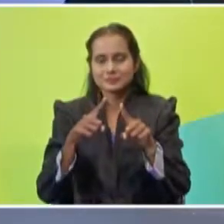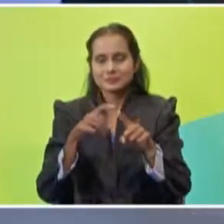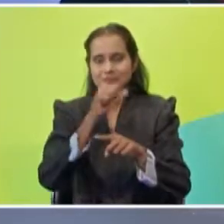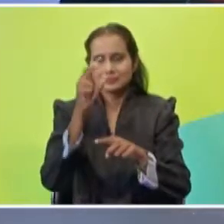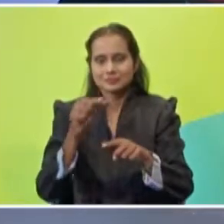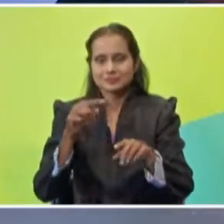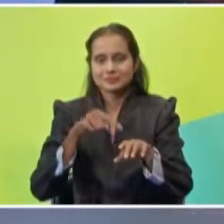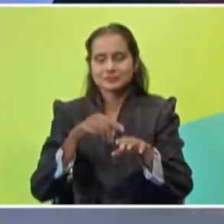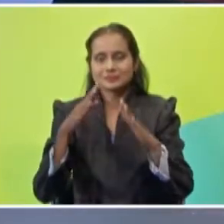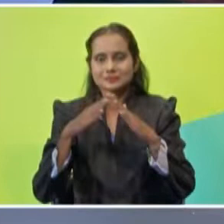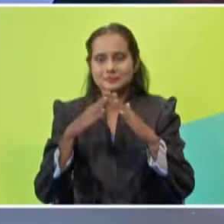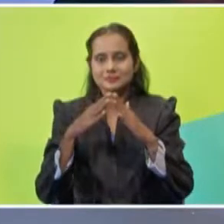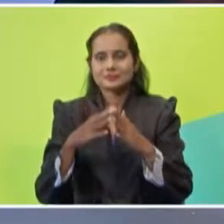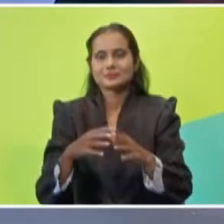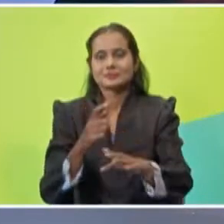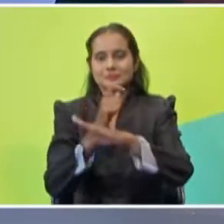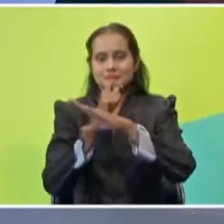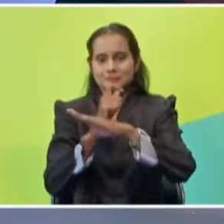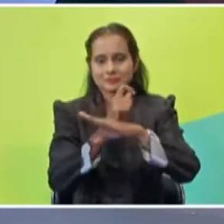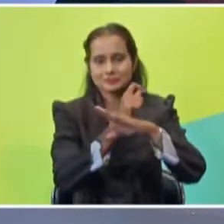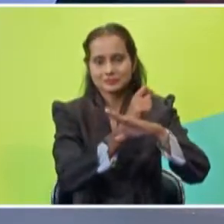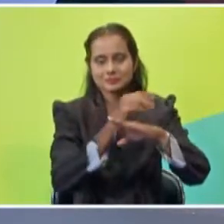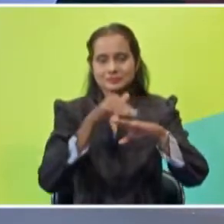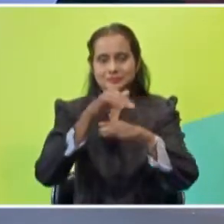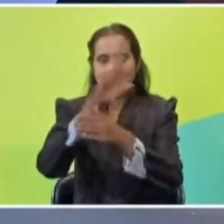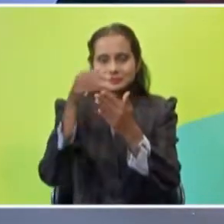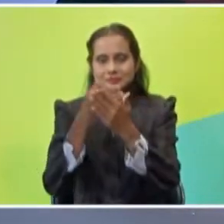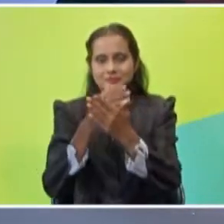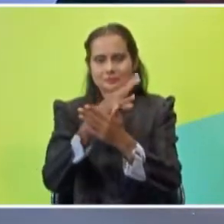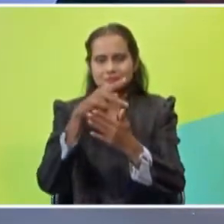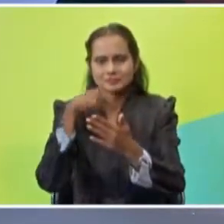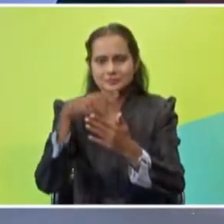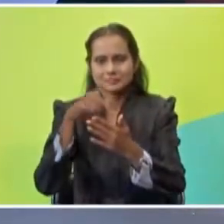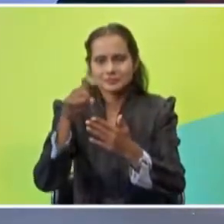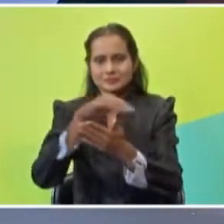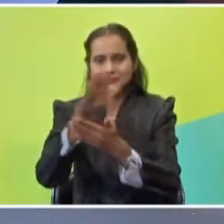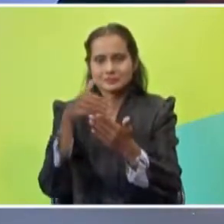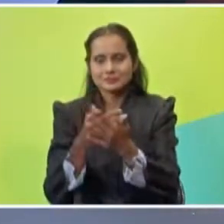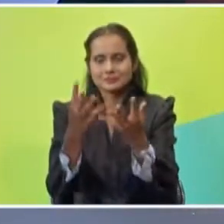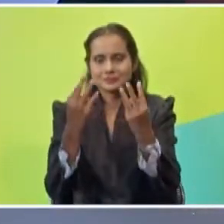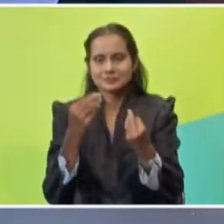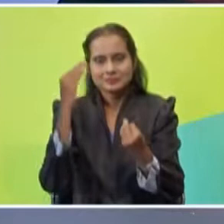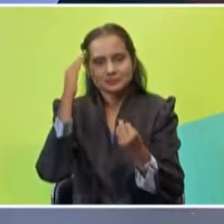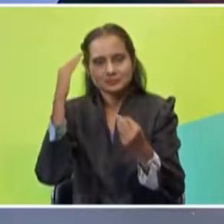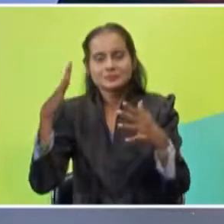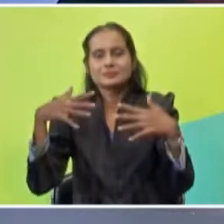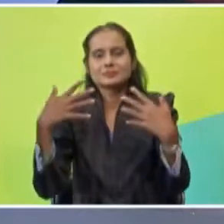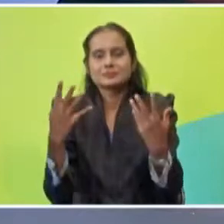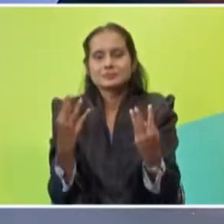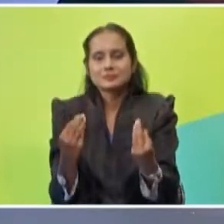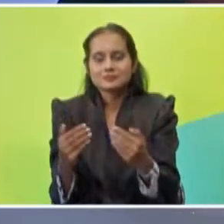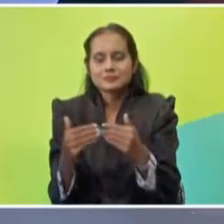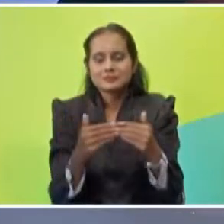Bintang juga tak hanya kepada anda semua dan saya pasti mustina tahu bagaimana kita belajar dengan lebih lanjut